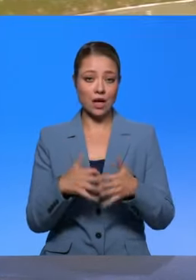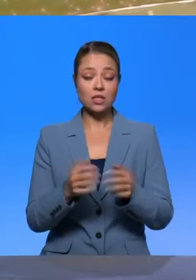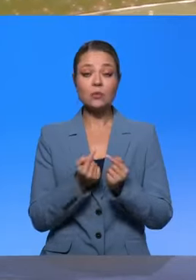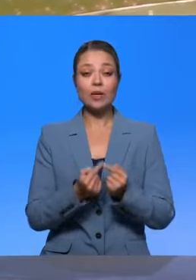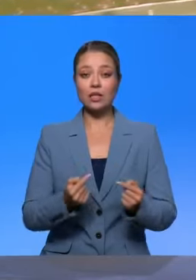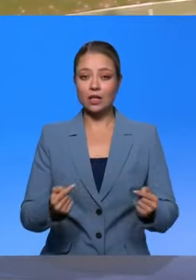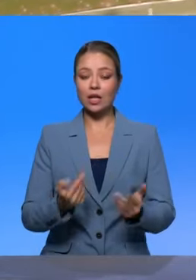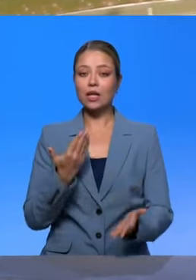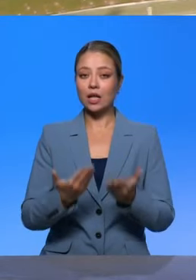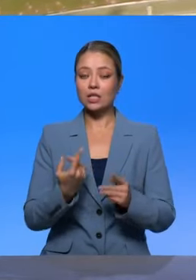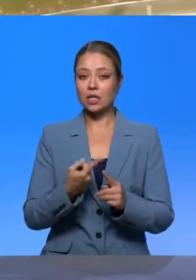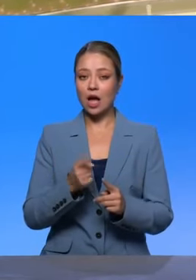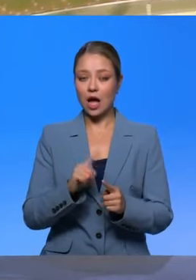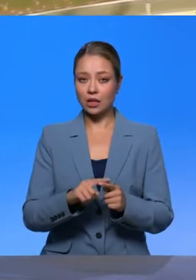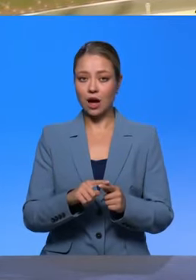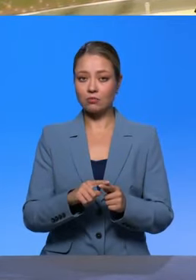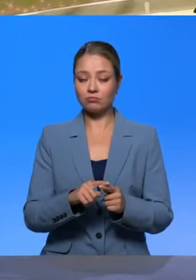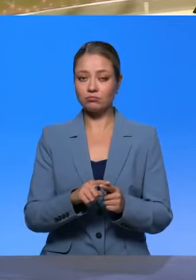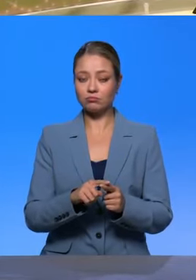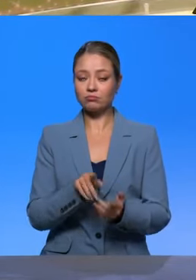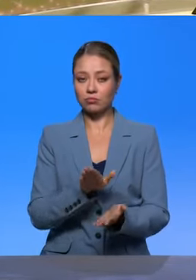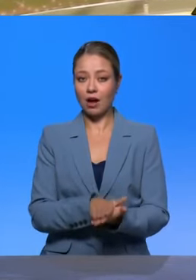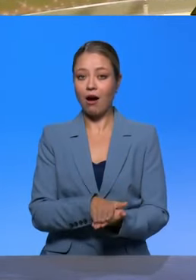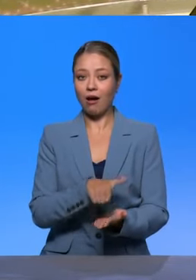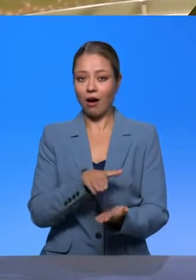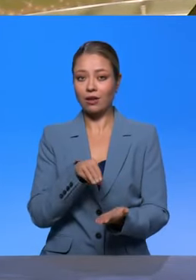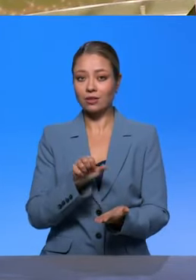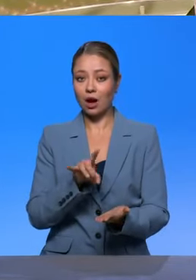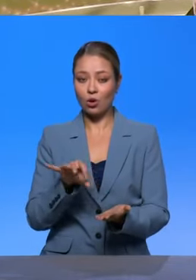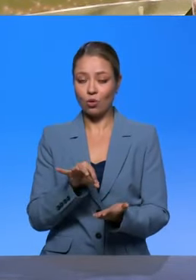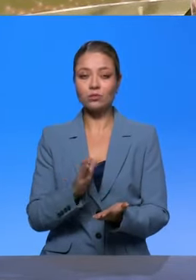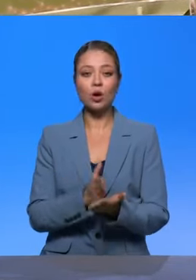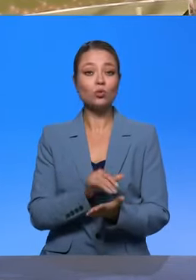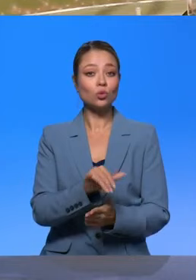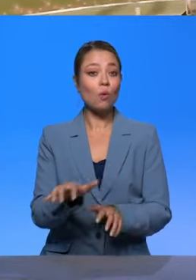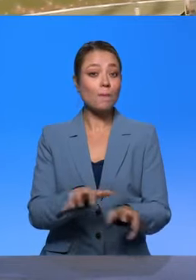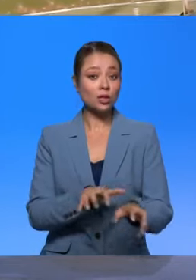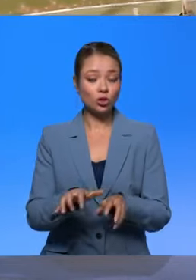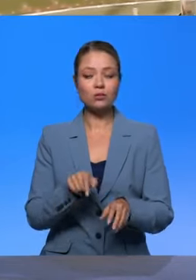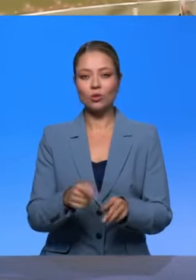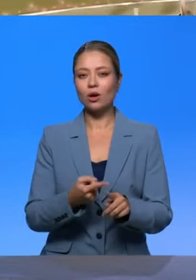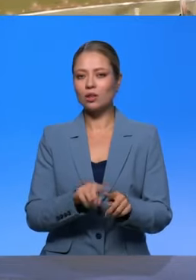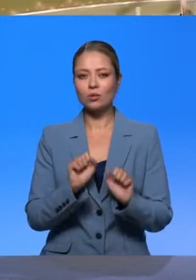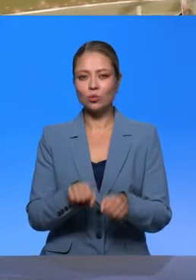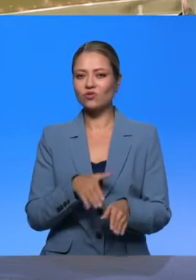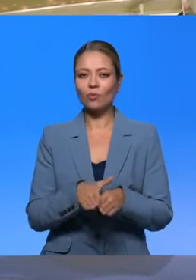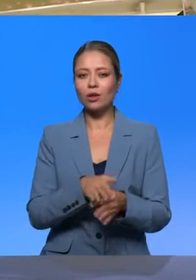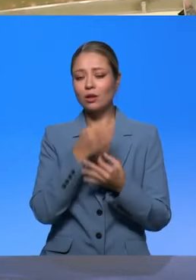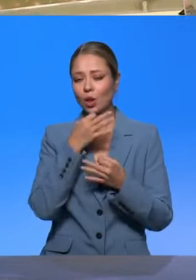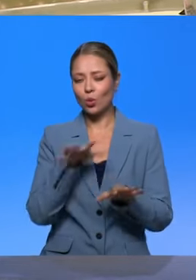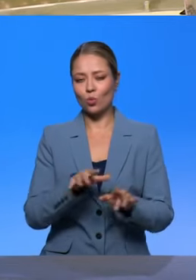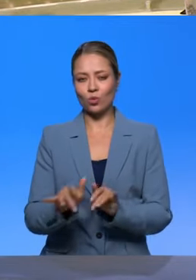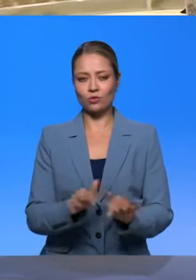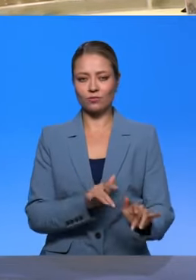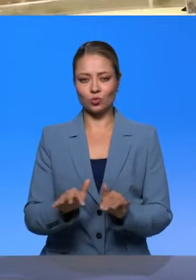эта колода, с позволения сказать, находится в руках мошенника, то тогда она может выполнять абсолютно любую роль. Вот, и